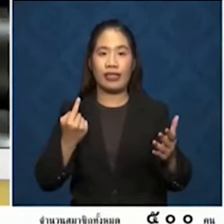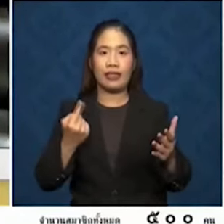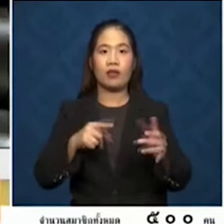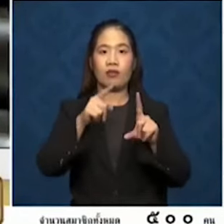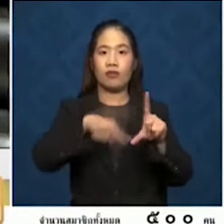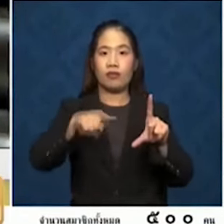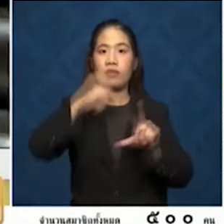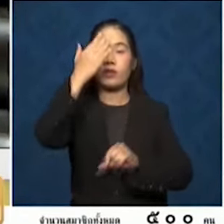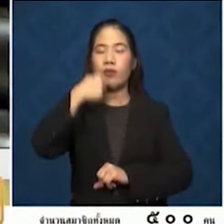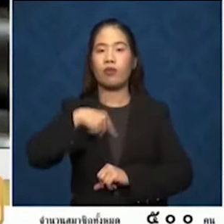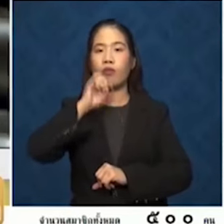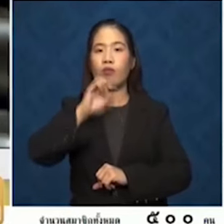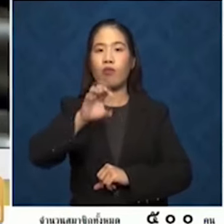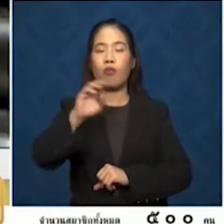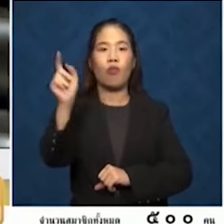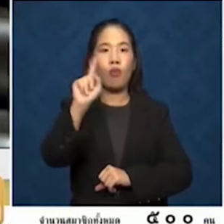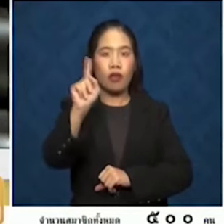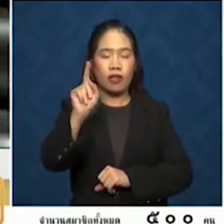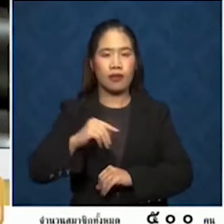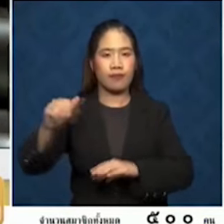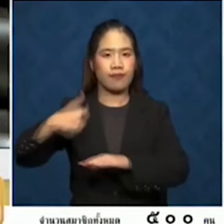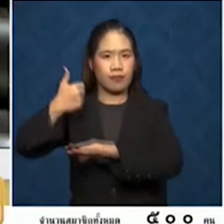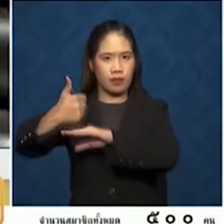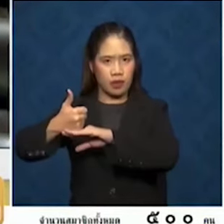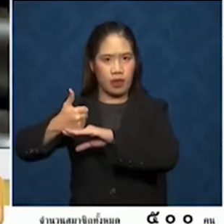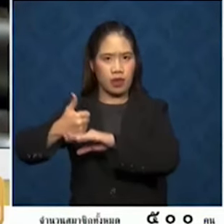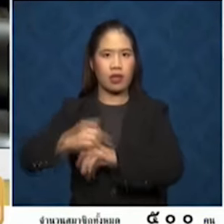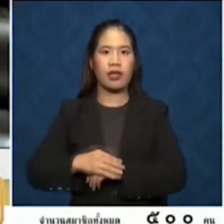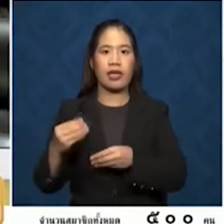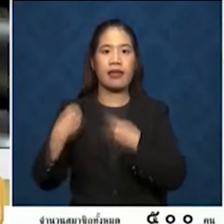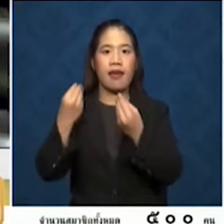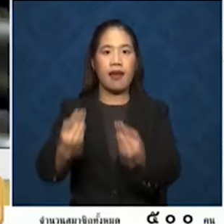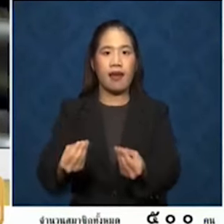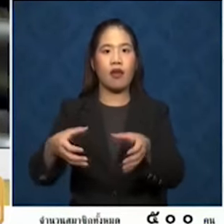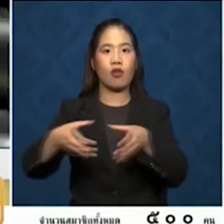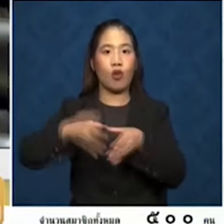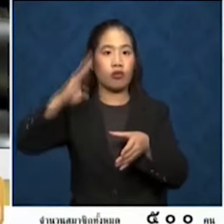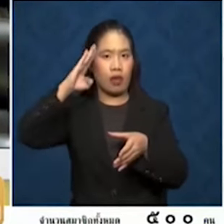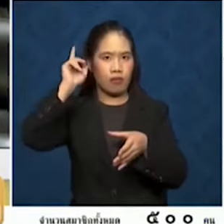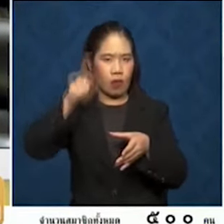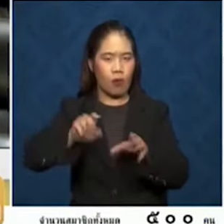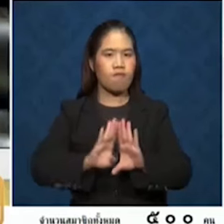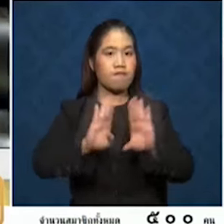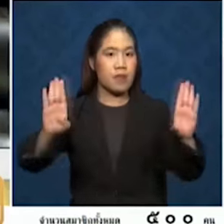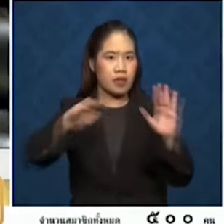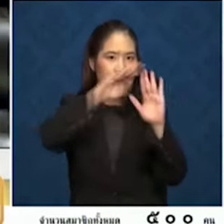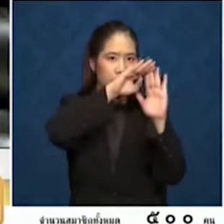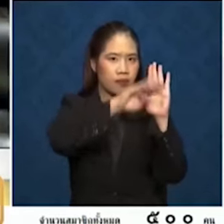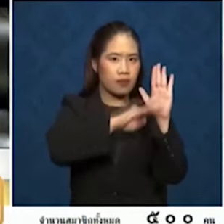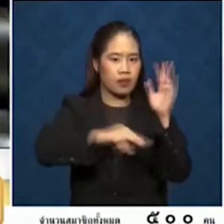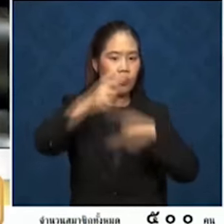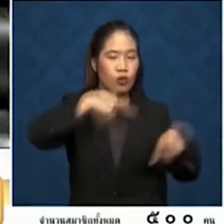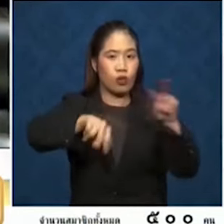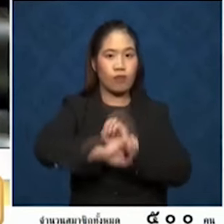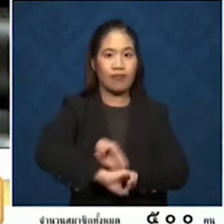ก็ยืนยันนะครับกับท่านรัฐมนตรีว่าการที่ให้กองทัพเนี่ยเปิดเผยโป่งใสเนี่ยนะครับแล้วก็มีกำลัง